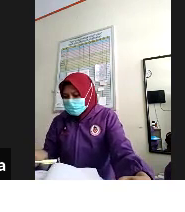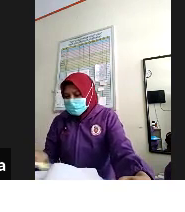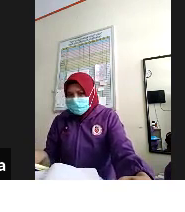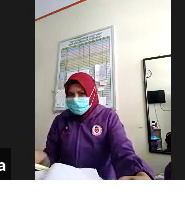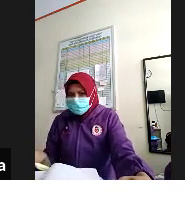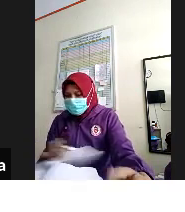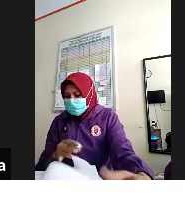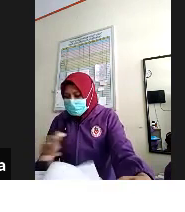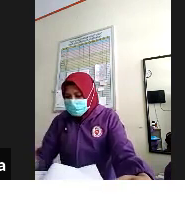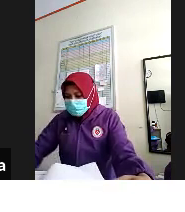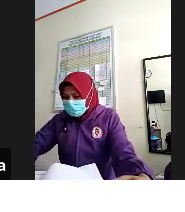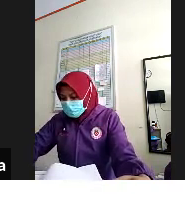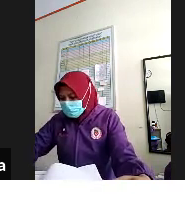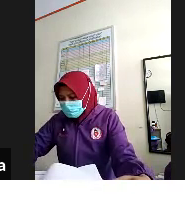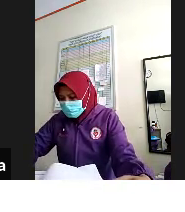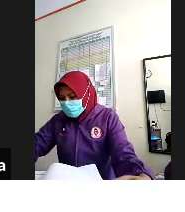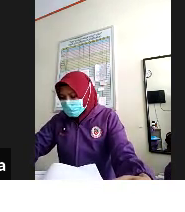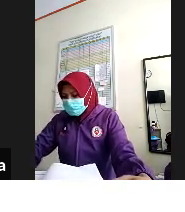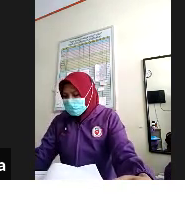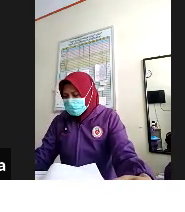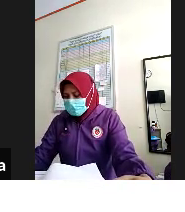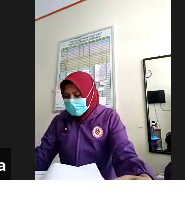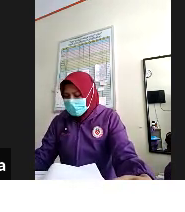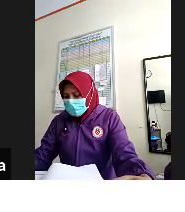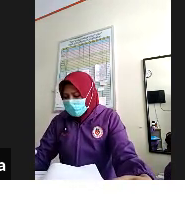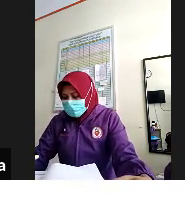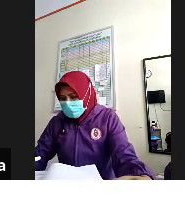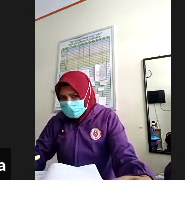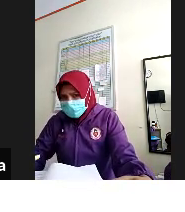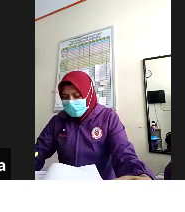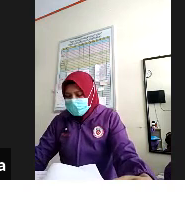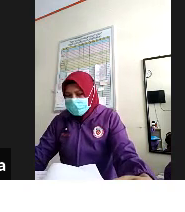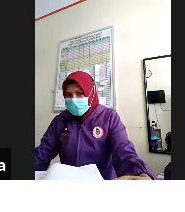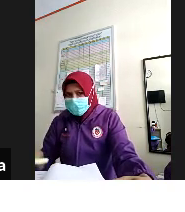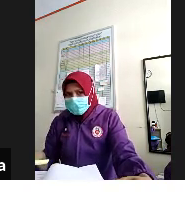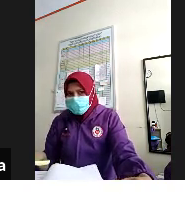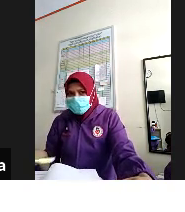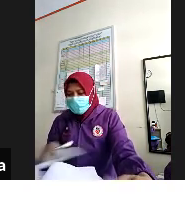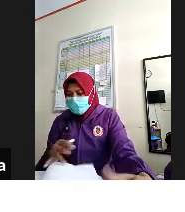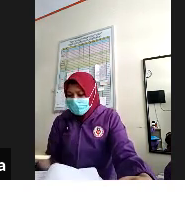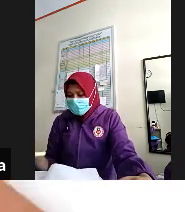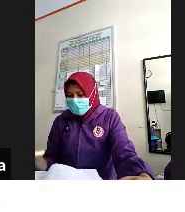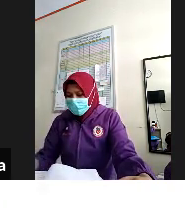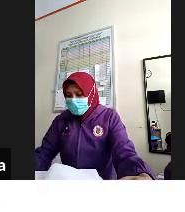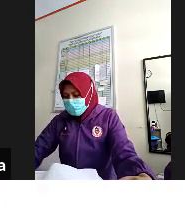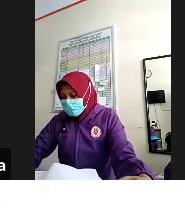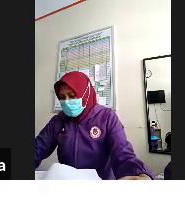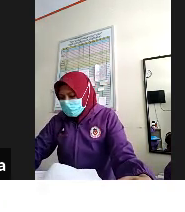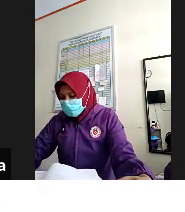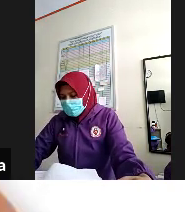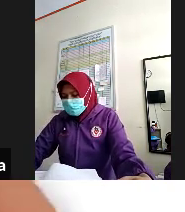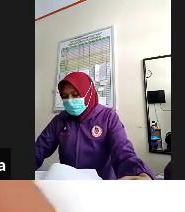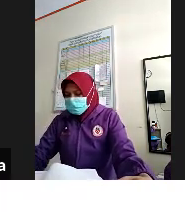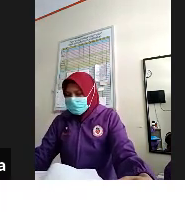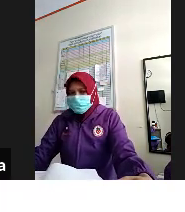melindungimu, dan kamu sehat untuk melindungiku. Ayo, disiplin melakukan kebiasaan baru, dimulai dari